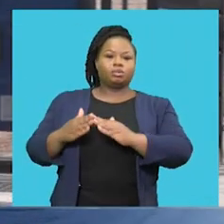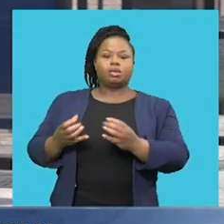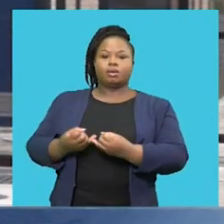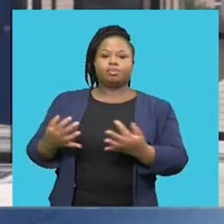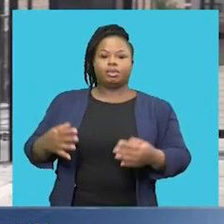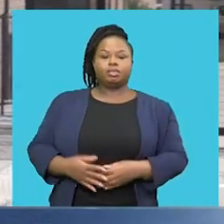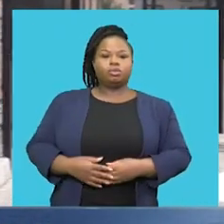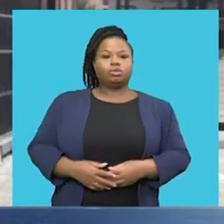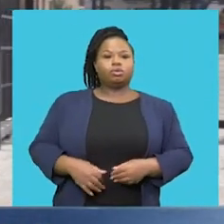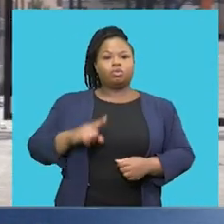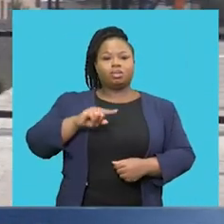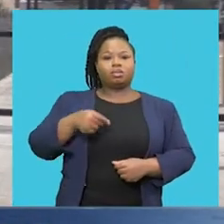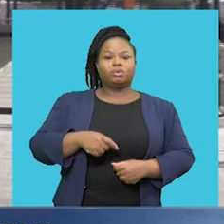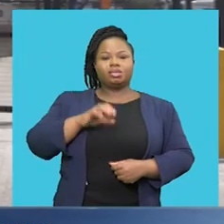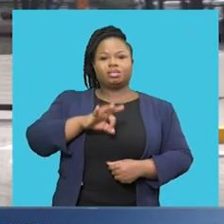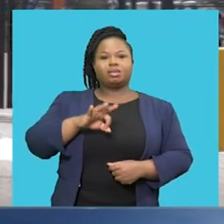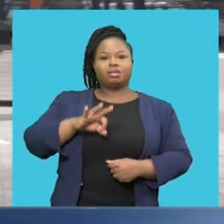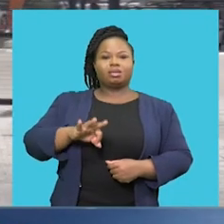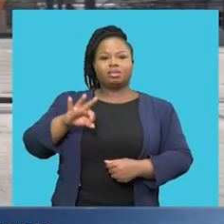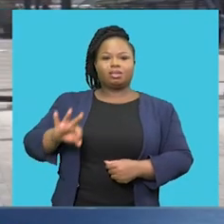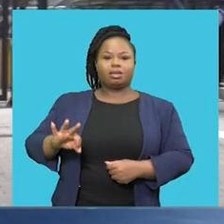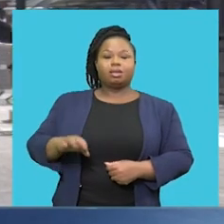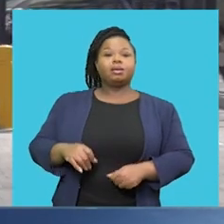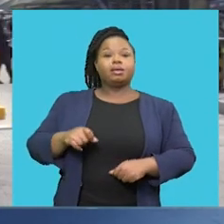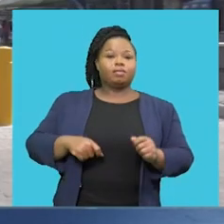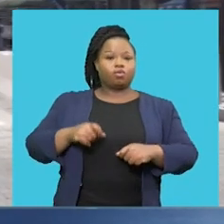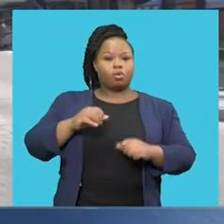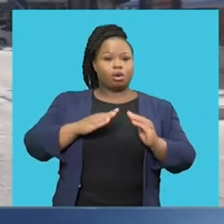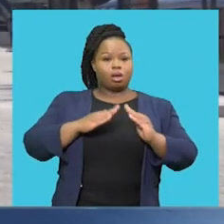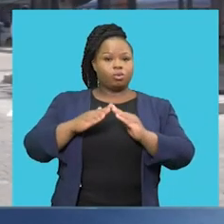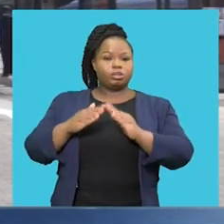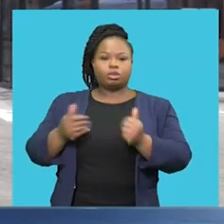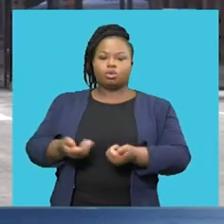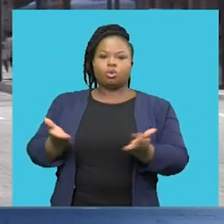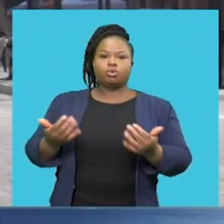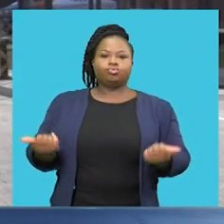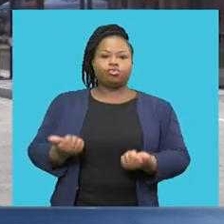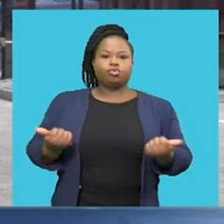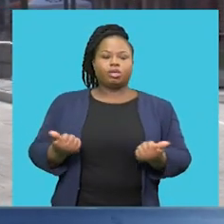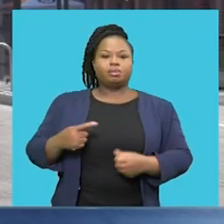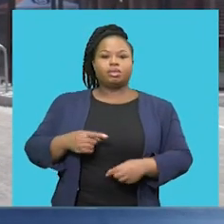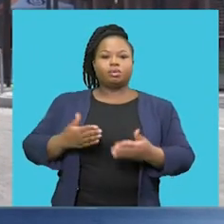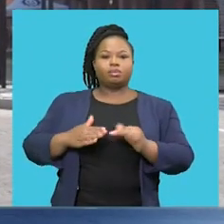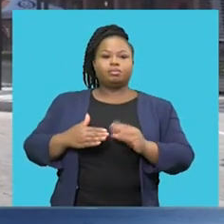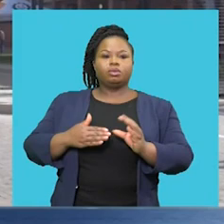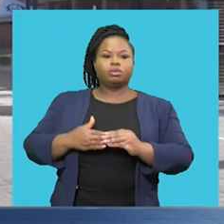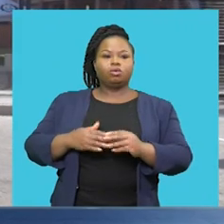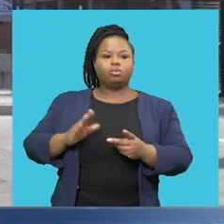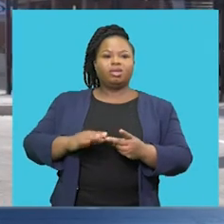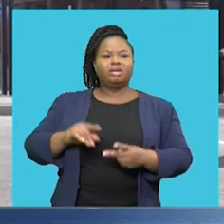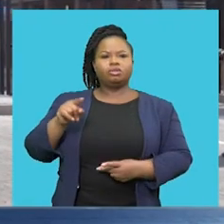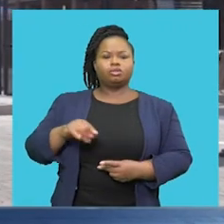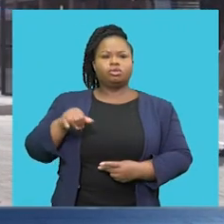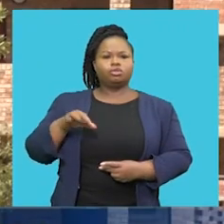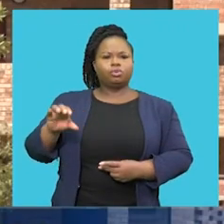amathathu amashumi amathathu nantathu 333 ngolwasemzini ezihlelelwe ukuzuzisa izakhamuzi zaseprincess plots